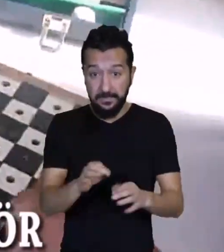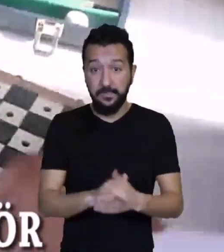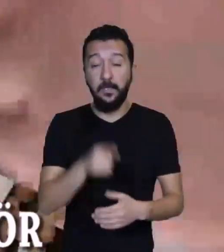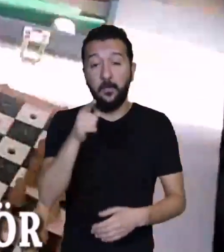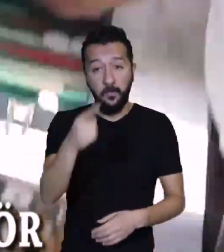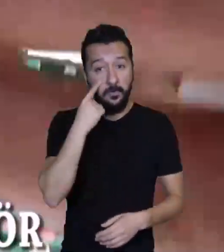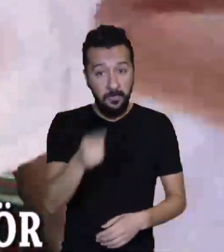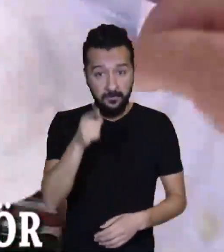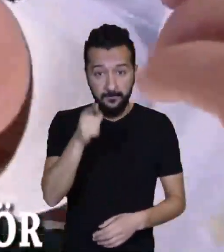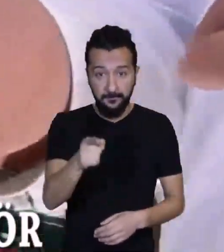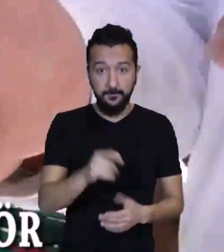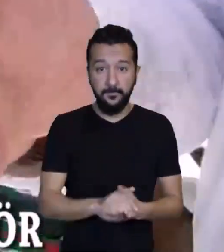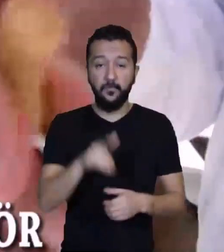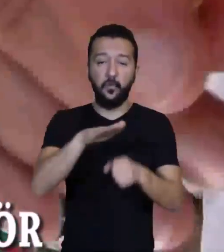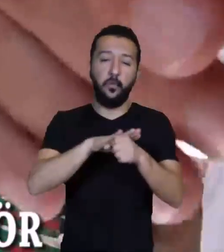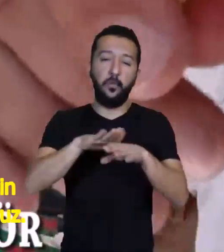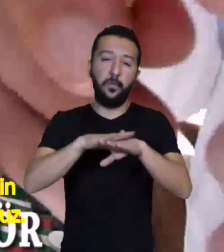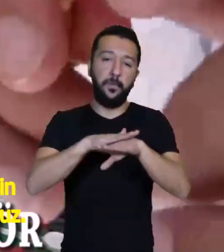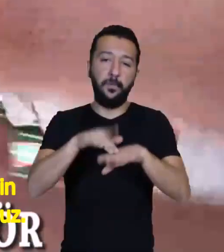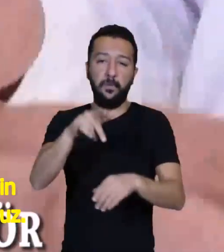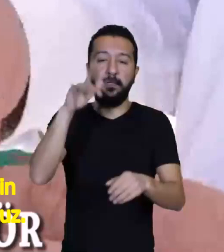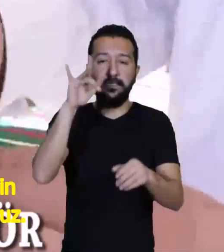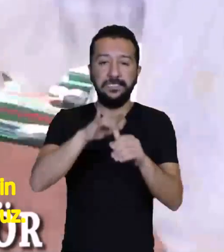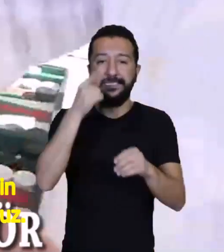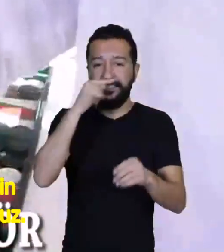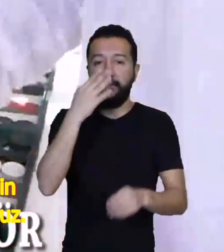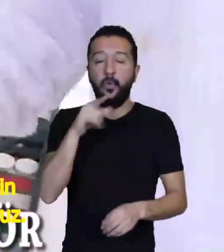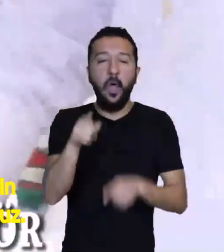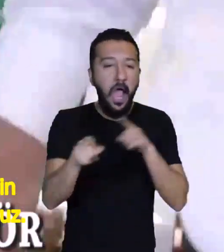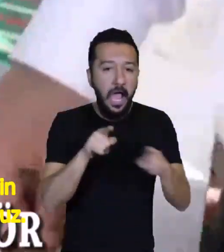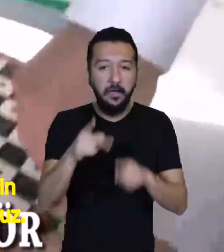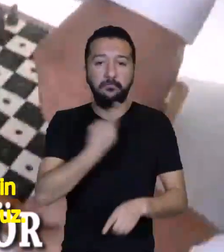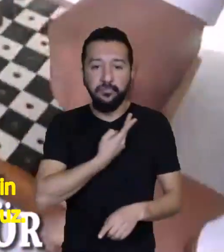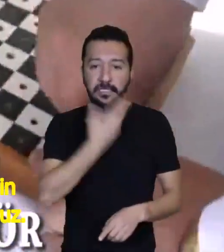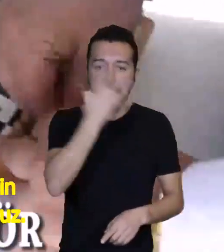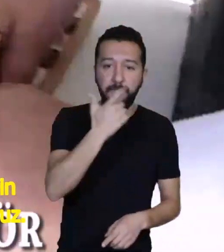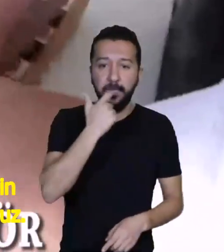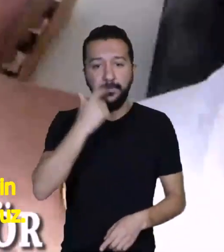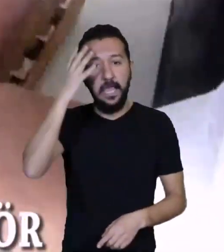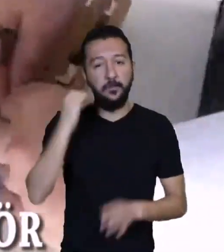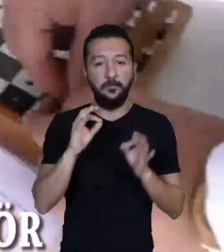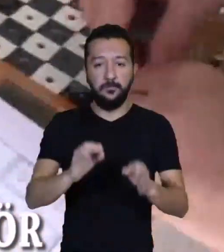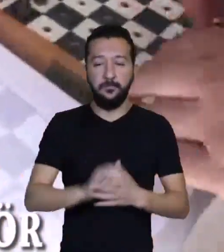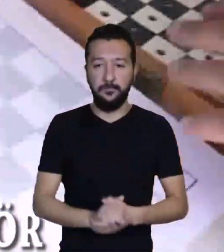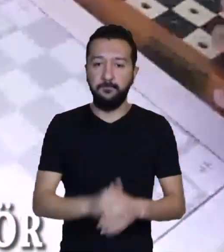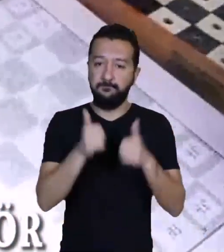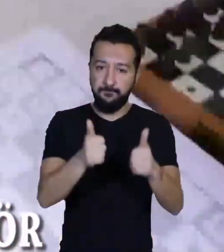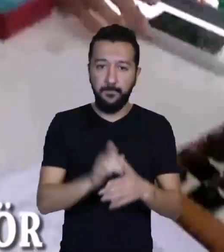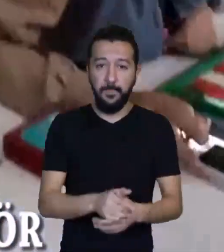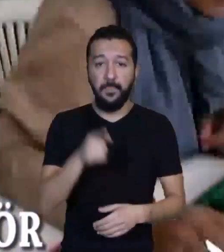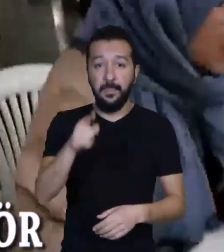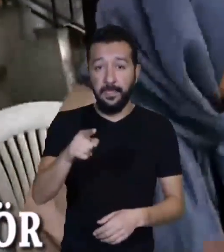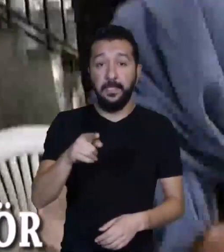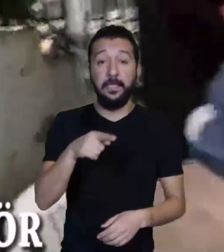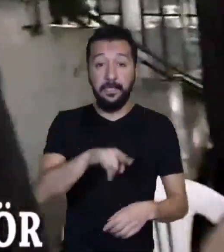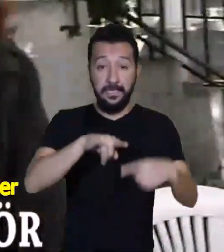Beyazında ise ona da bakıyoruz. Bakın boş. Burada yok. Böylelikle hangi kalenin siyah mı beyaz mı olduğunu anlıyoruz. Evet Gökhan'cığım.